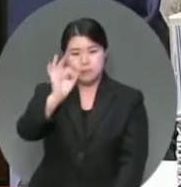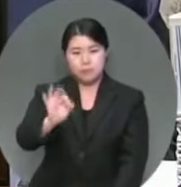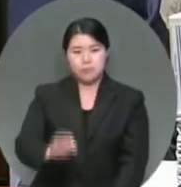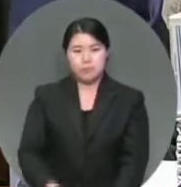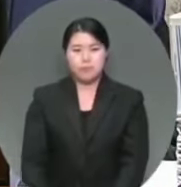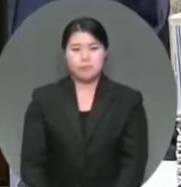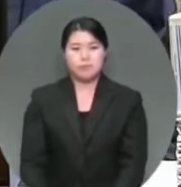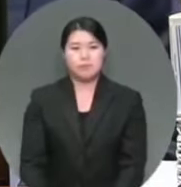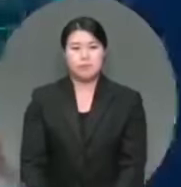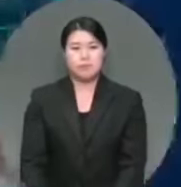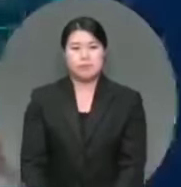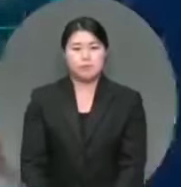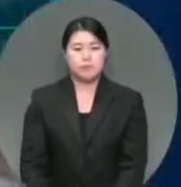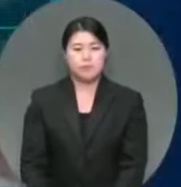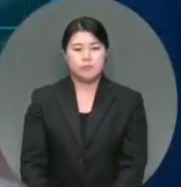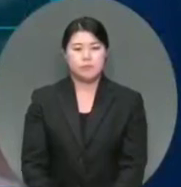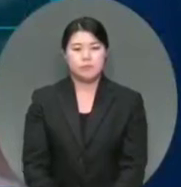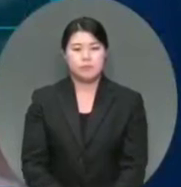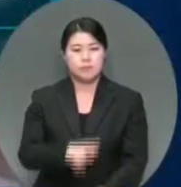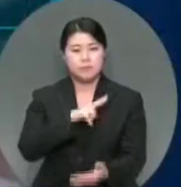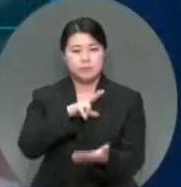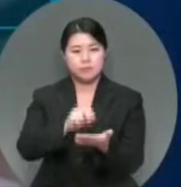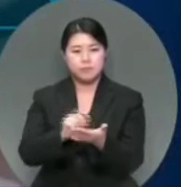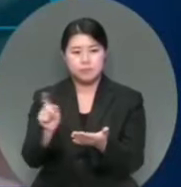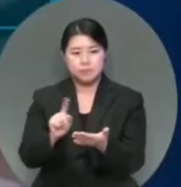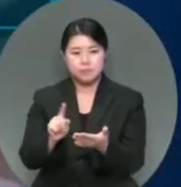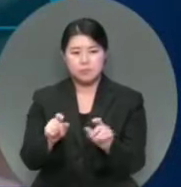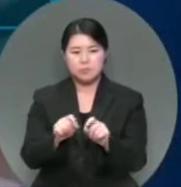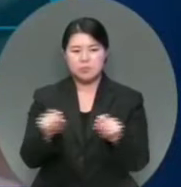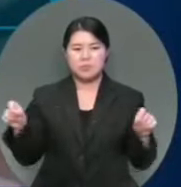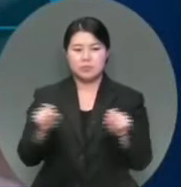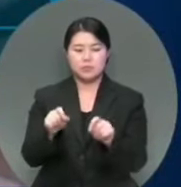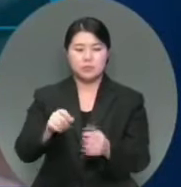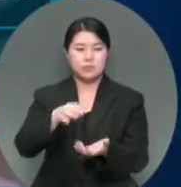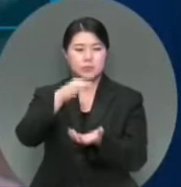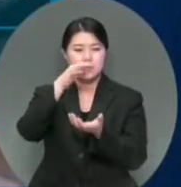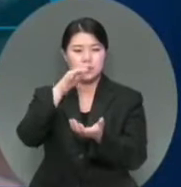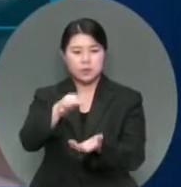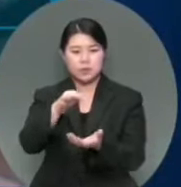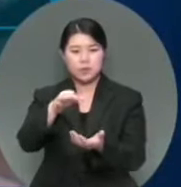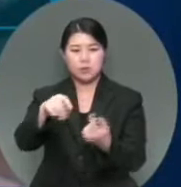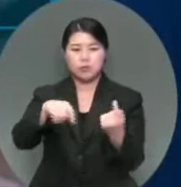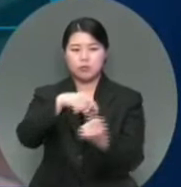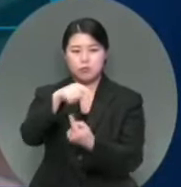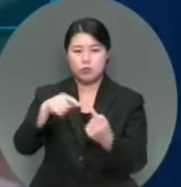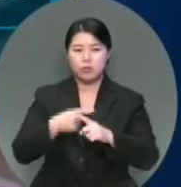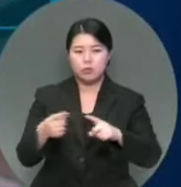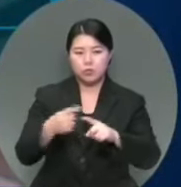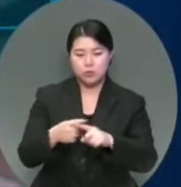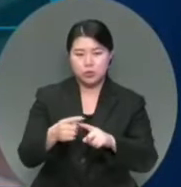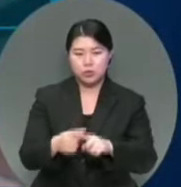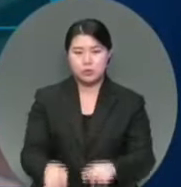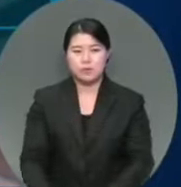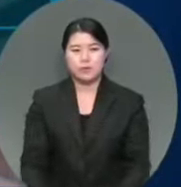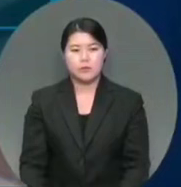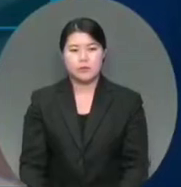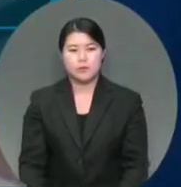부총리님, 거기 보면 처분 요구 제목에 중장기 재정소요 관리 분야 실태 분석,